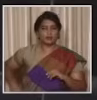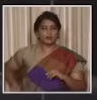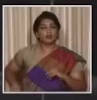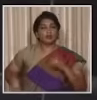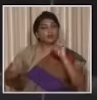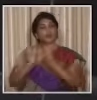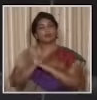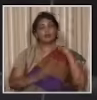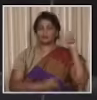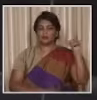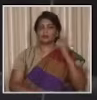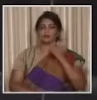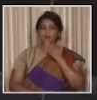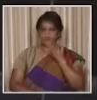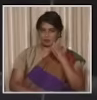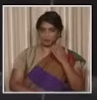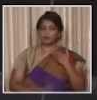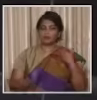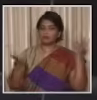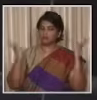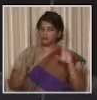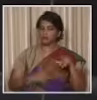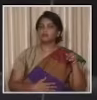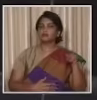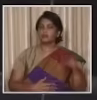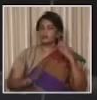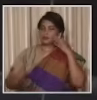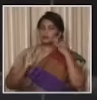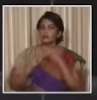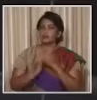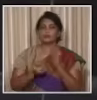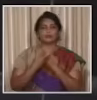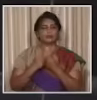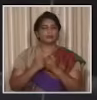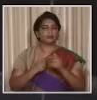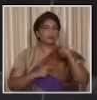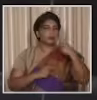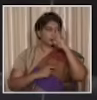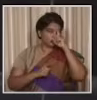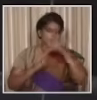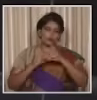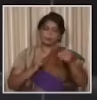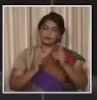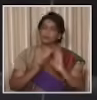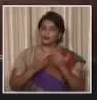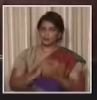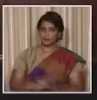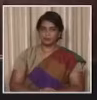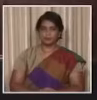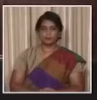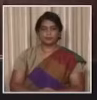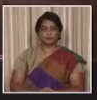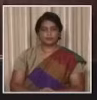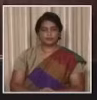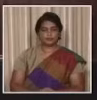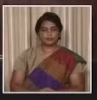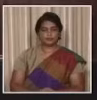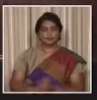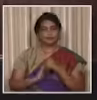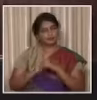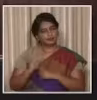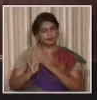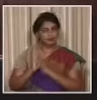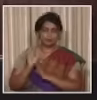වරප්‍රසාද කමිටියට පුළුවන් කැඳවලා මේ පිළිබඳ පරීක්ෂණය එන සතිය ඉඳන් හරි පටන් ගන්න. විජයරත්න